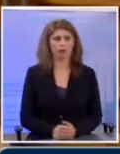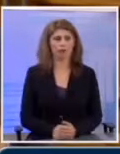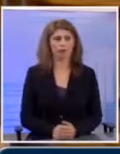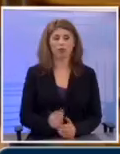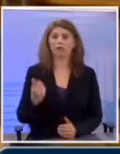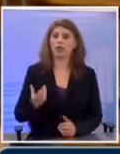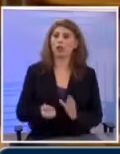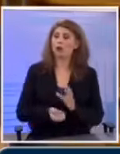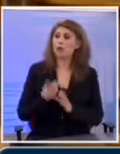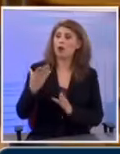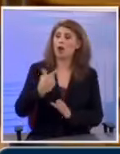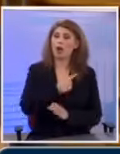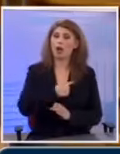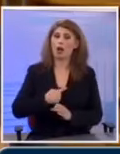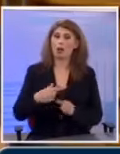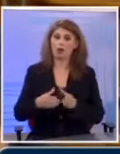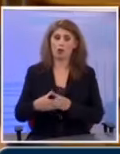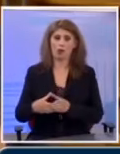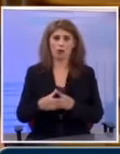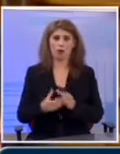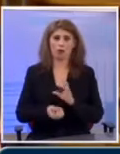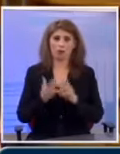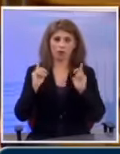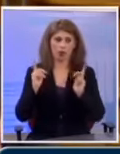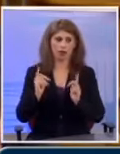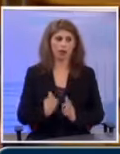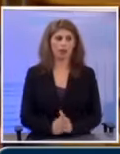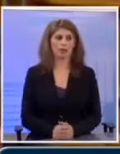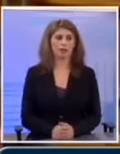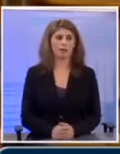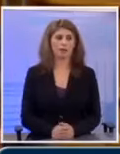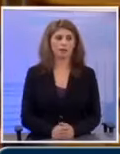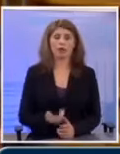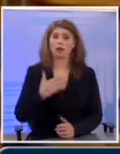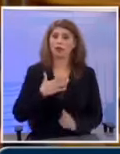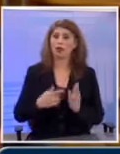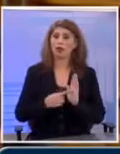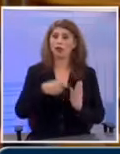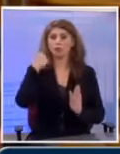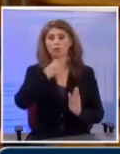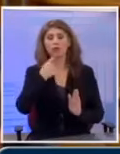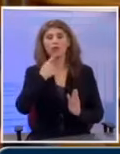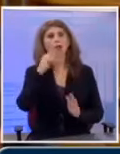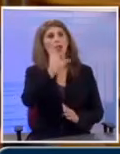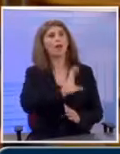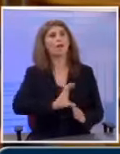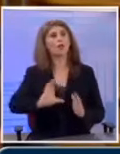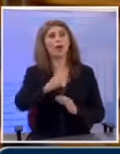νέο αρχηγό κόμματος της αξιωματικής αντιπολίτευσης που θέλει να δείξει το προφίλ του ευρωπαϊκού